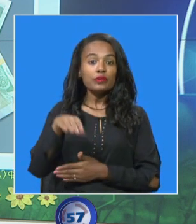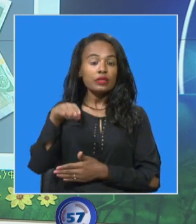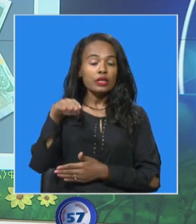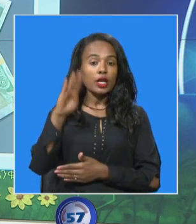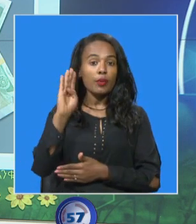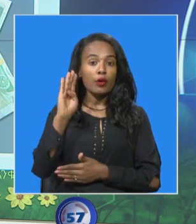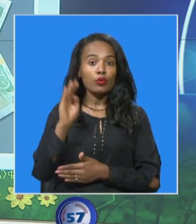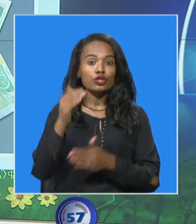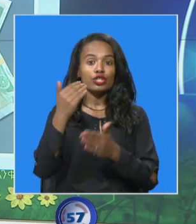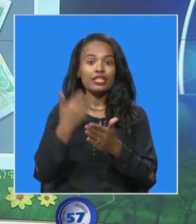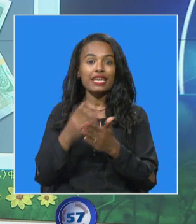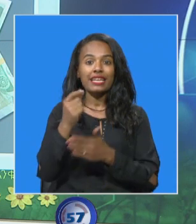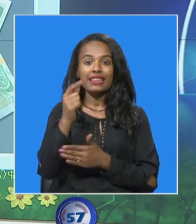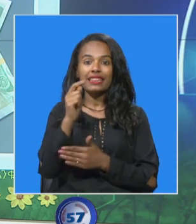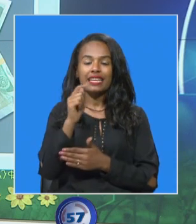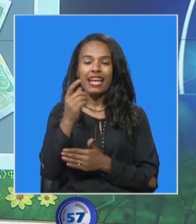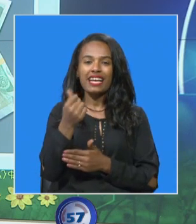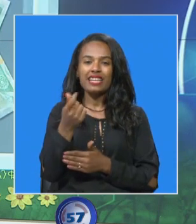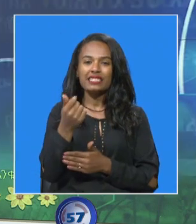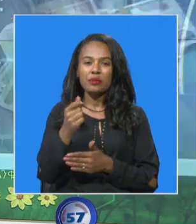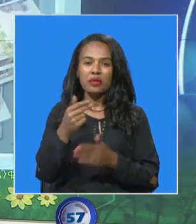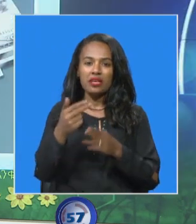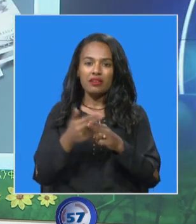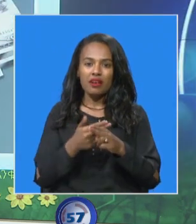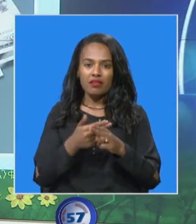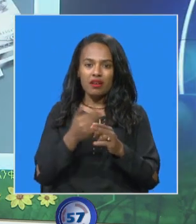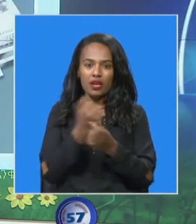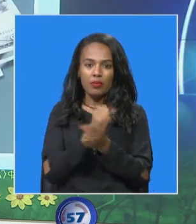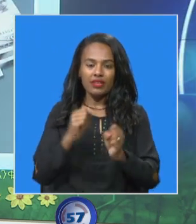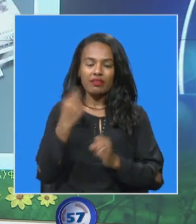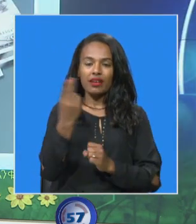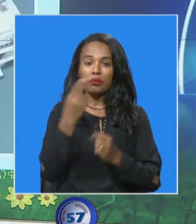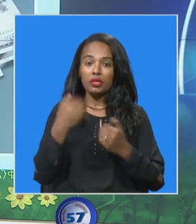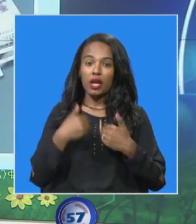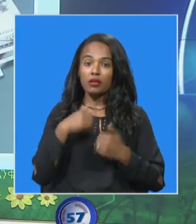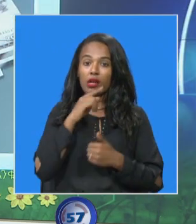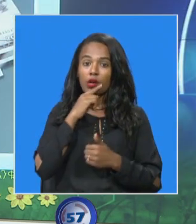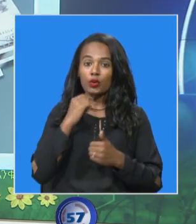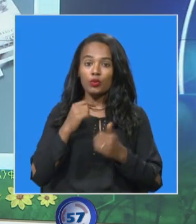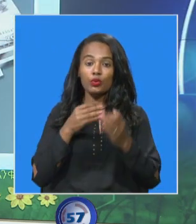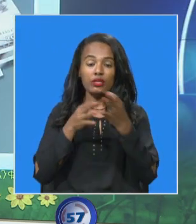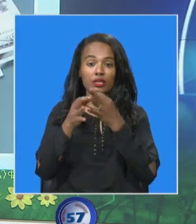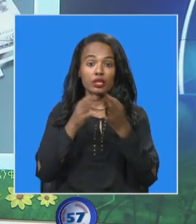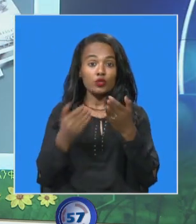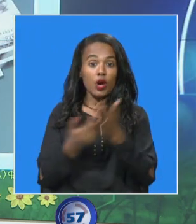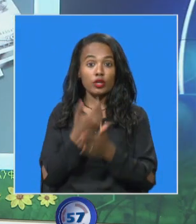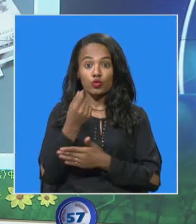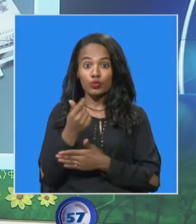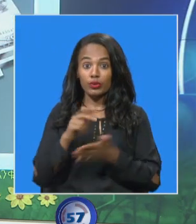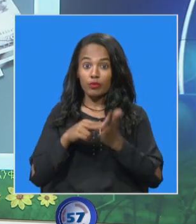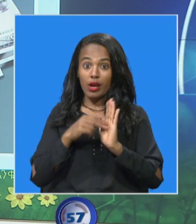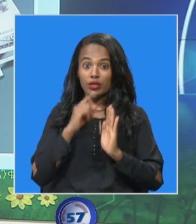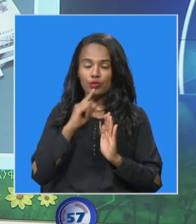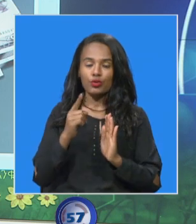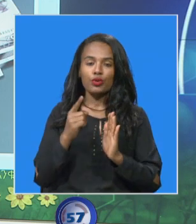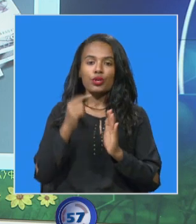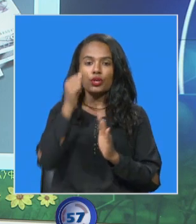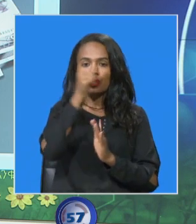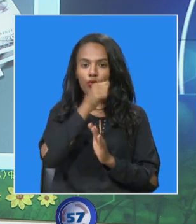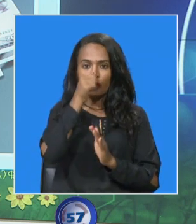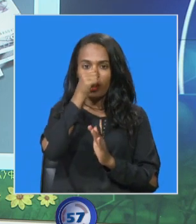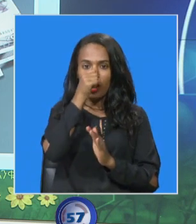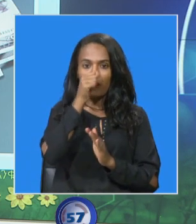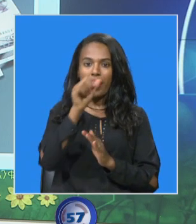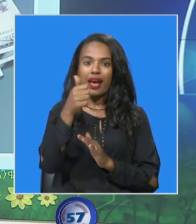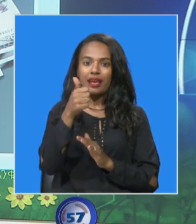የባንኮችን የጥሬ ገንዘብ እጥረት ለመፍታት ጠቀሜታ እንዳለው ነው የተገለጸው አዲሱ የብር ኖት ማለት ነው። እንግዲህ ኢትዮጵያ